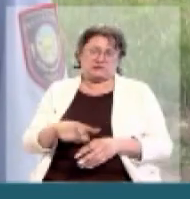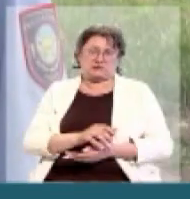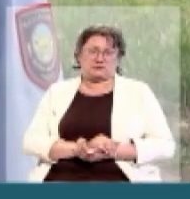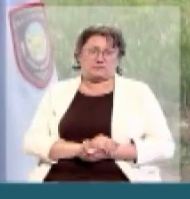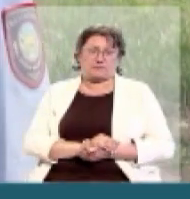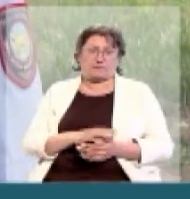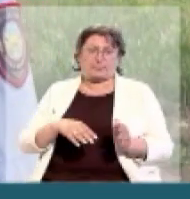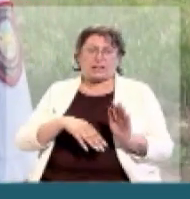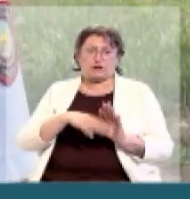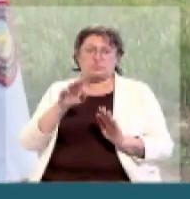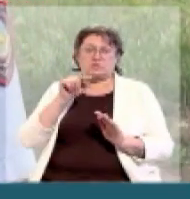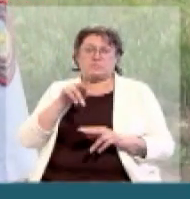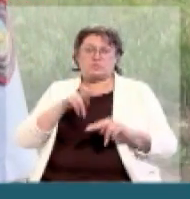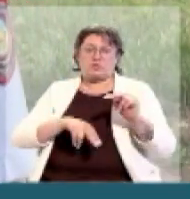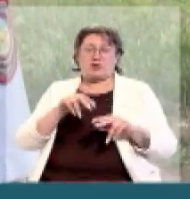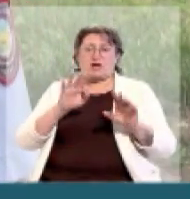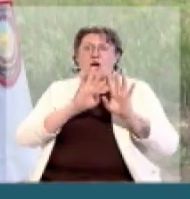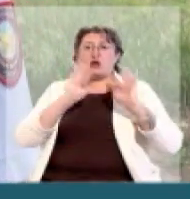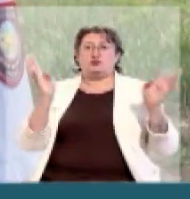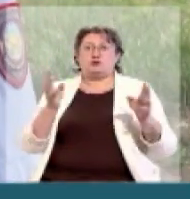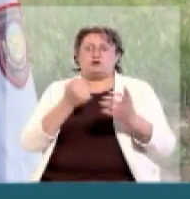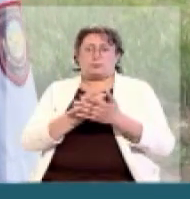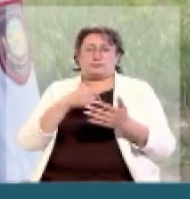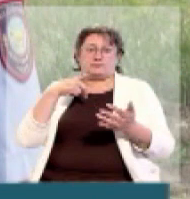опасности. Лучше бы здесь построили как бы ограждение,